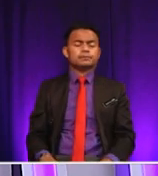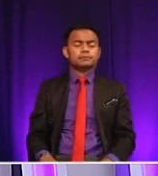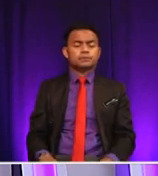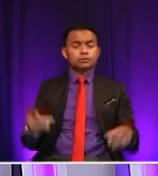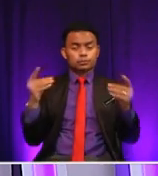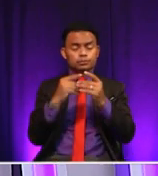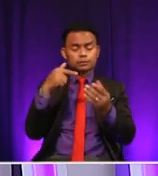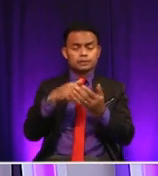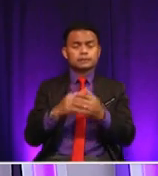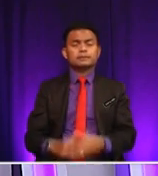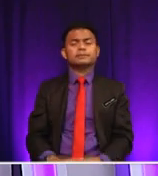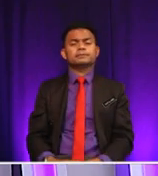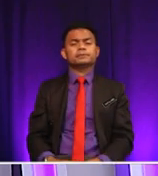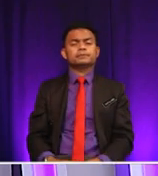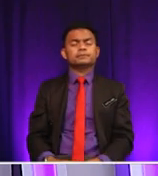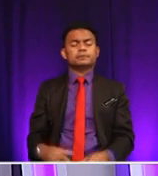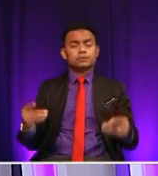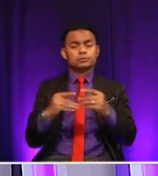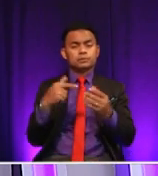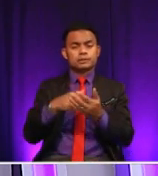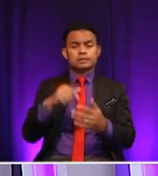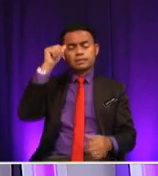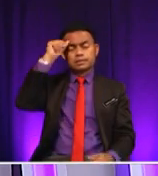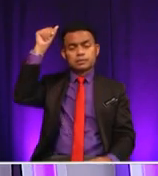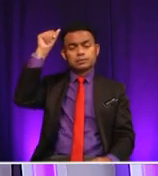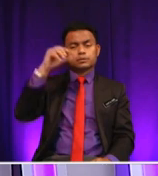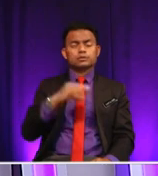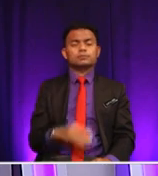lagi Insyaallah dengan itu jumpa lagi Assalamualaikum